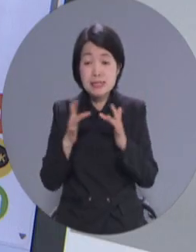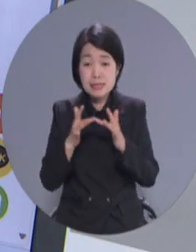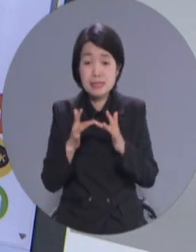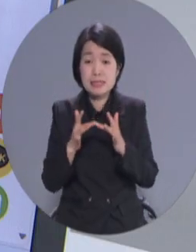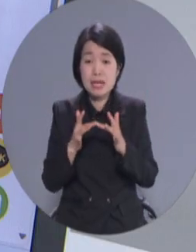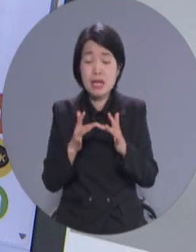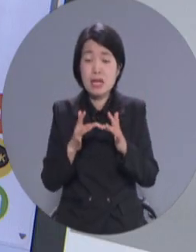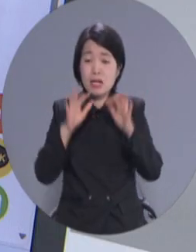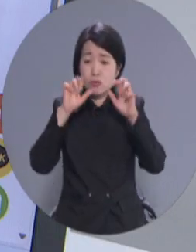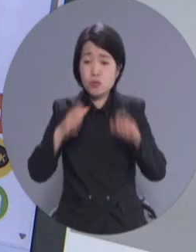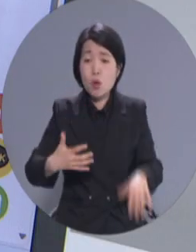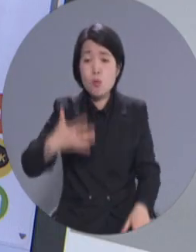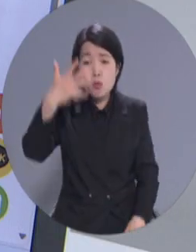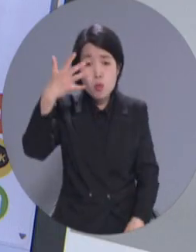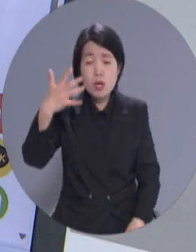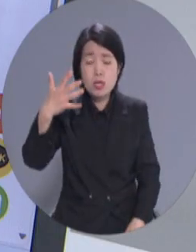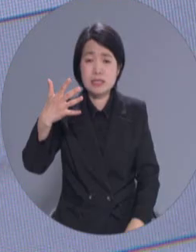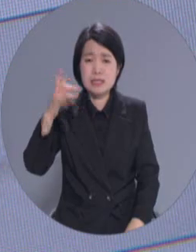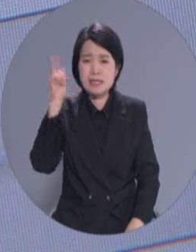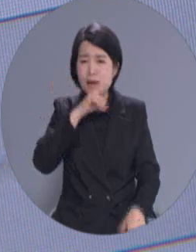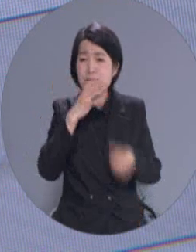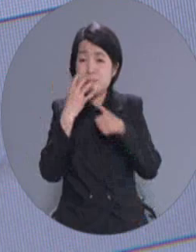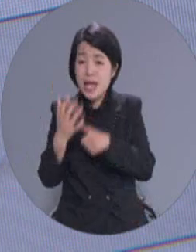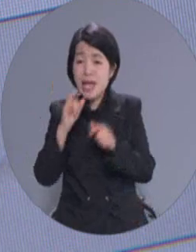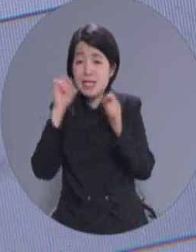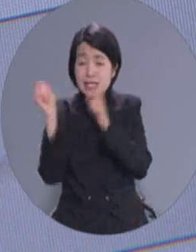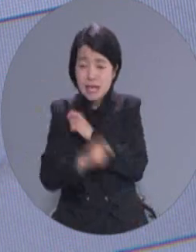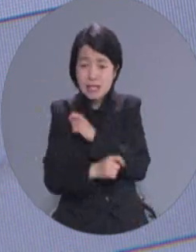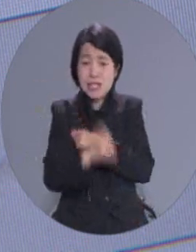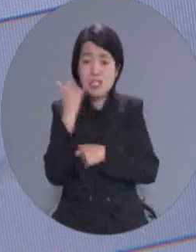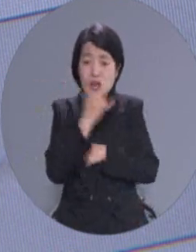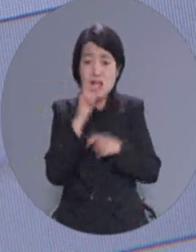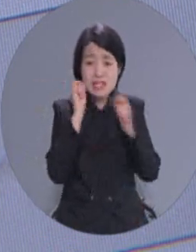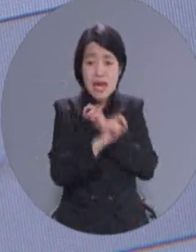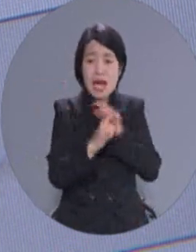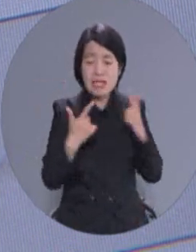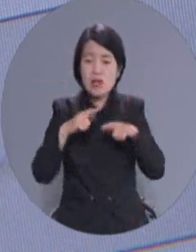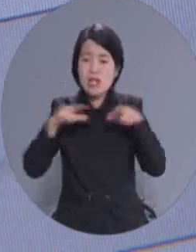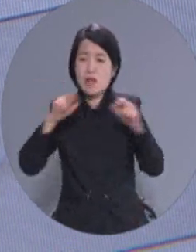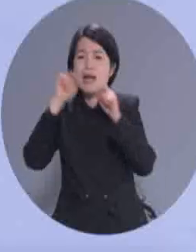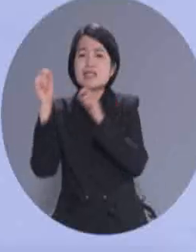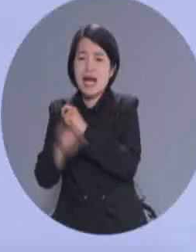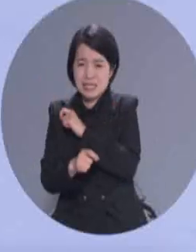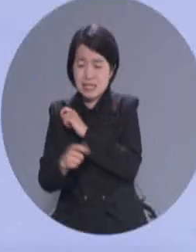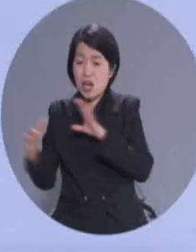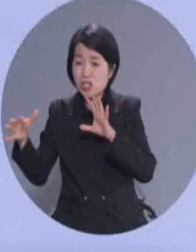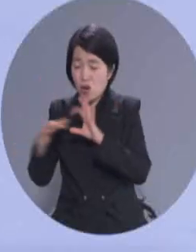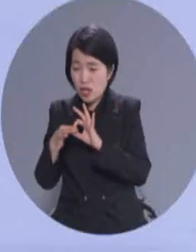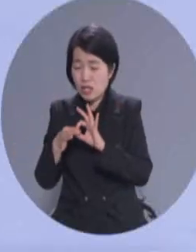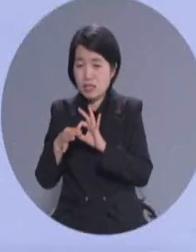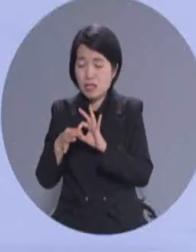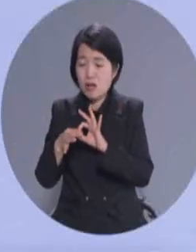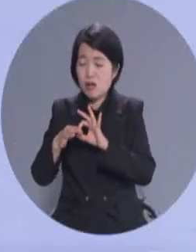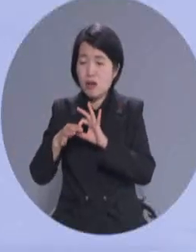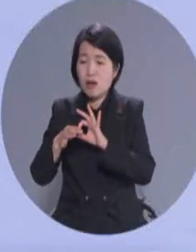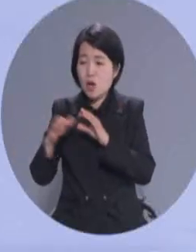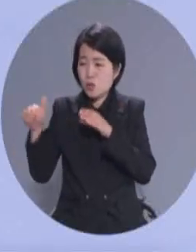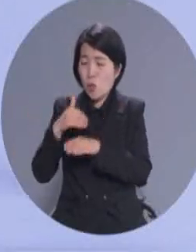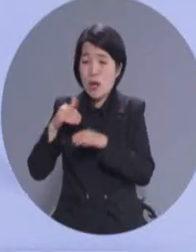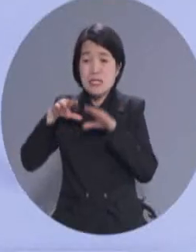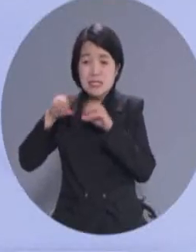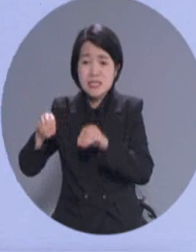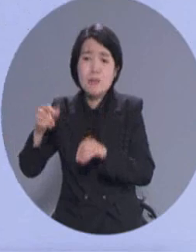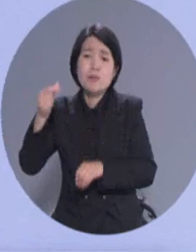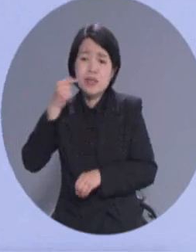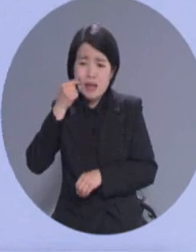사이트에 글을 올린 특정인을 대상으로 한 이 같은 사기는 보이스피싱이 아닌 일반 사기에 해당돼 빠른 계좌 지급 정지도 어려워 피해를